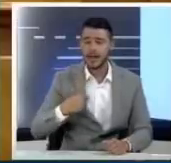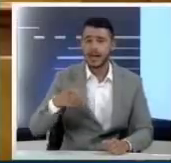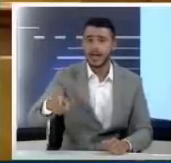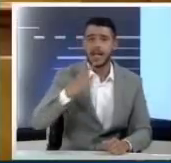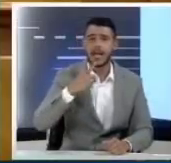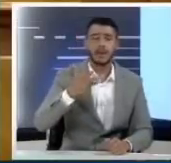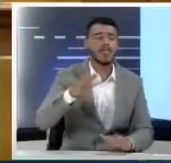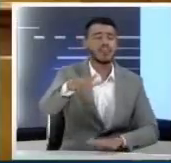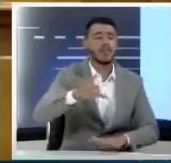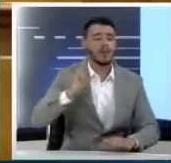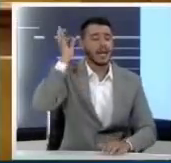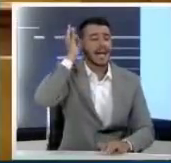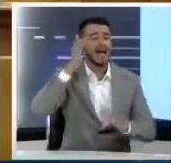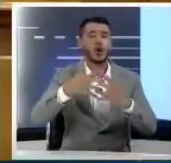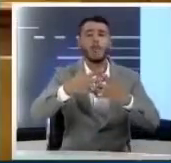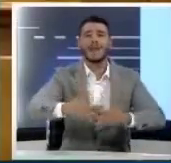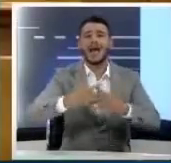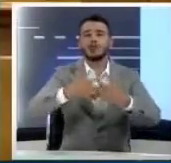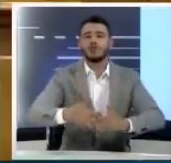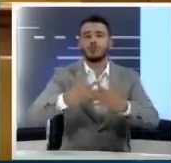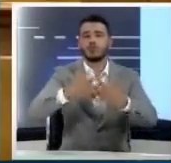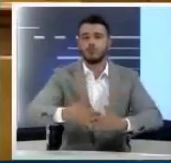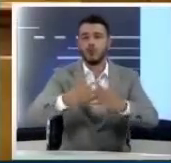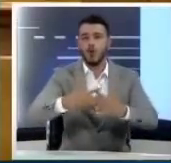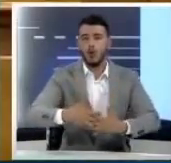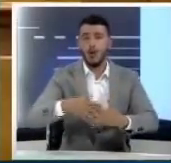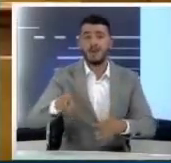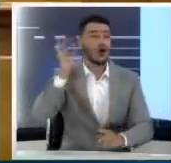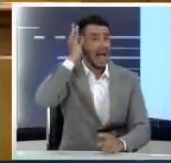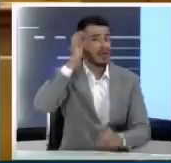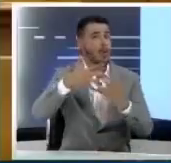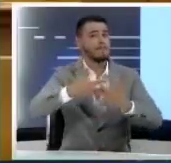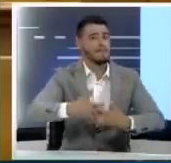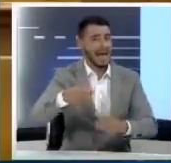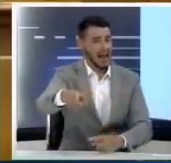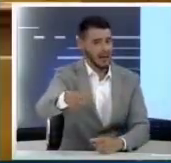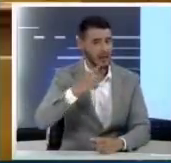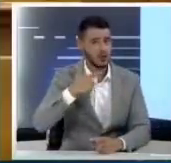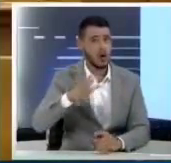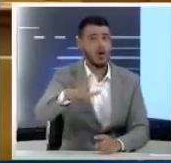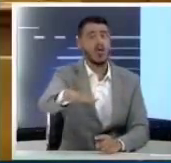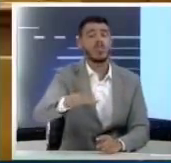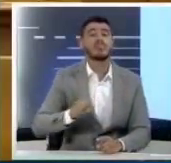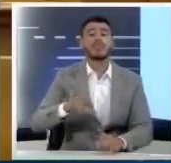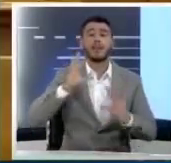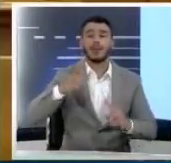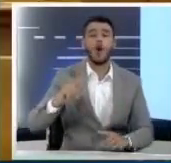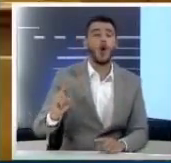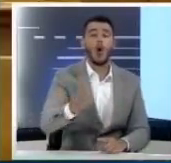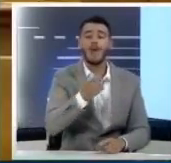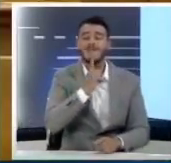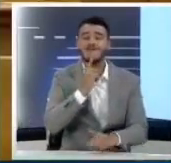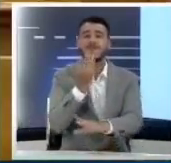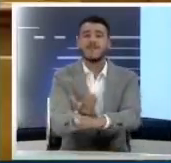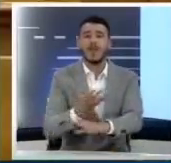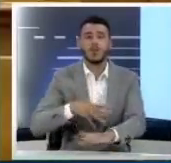γαλλικό μηχανισμό. Ήταν ένα κόστος αυτό, ότι δεν πήραμε το γαλλικό μηχανισμό. Δεν τα πήραμε όλα που θέλαμε